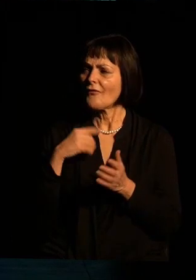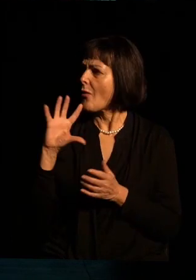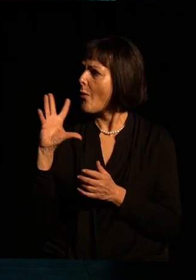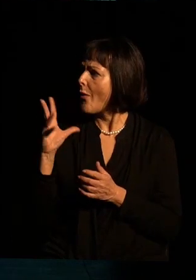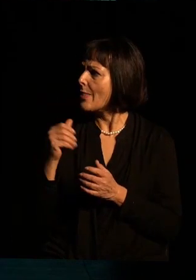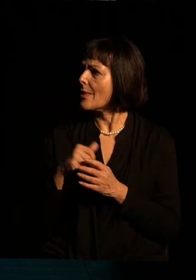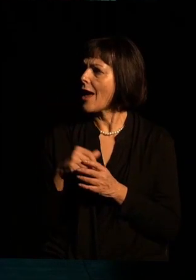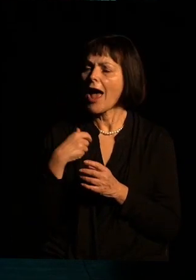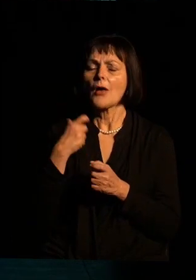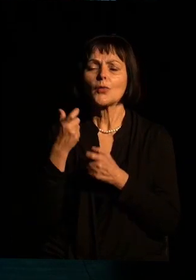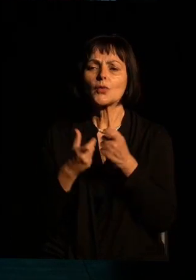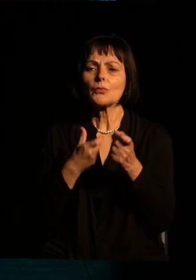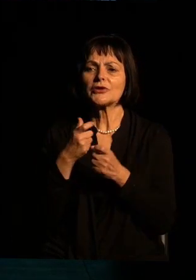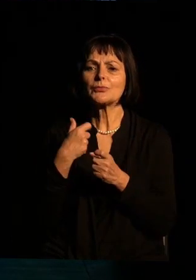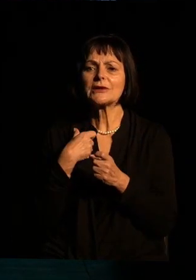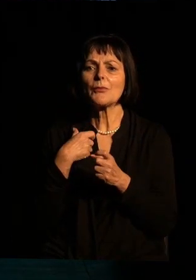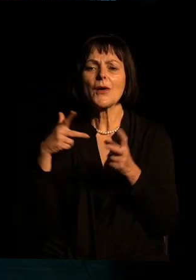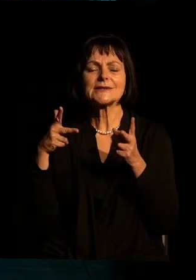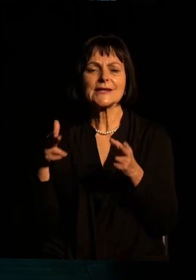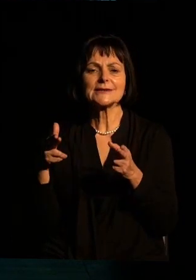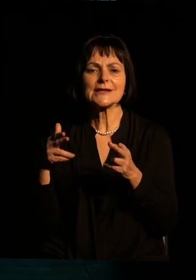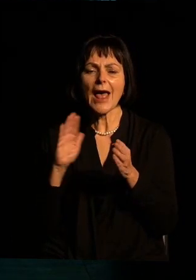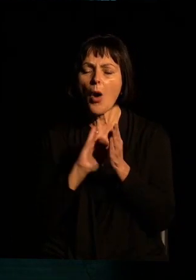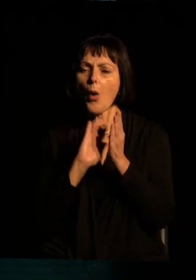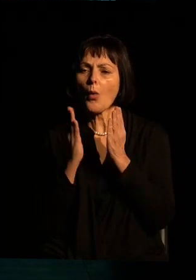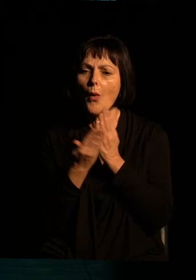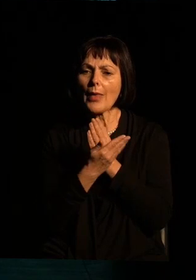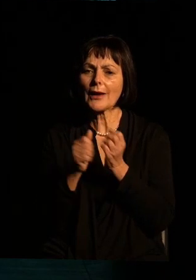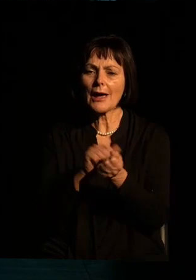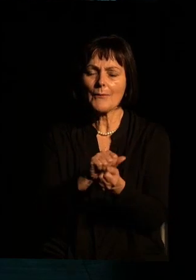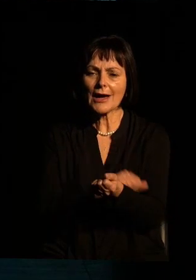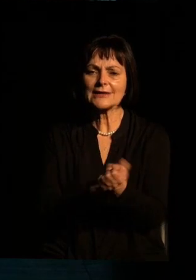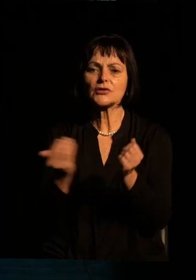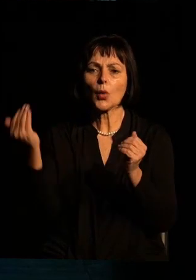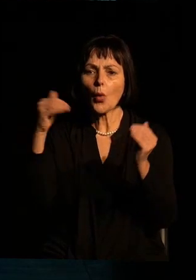urodziwej. Robiliśmy wtedy, to była taka sesja okładkowa do magazynu Góry,